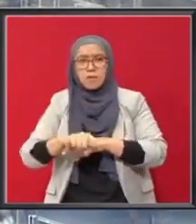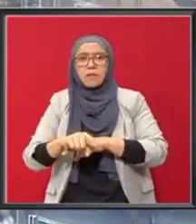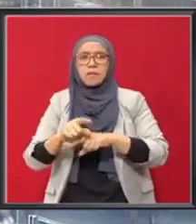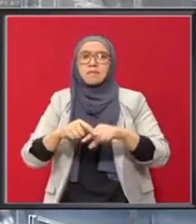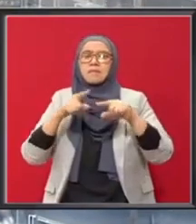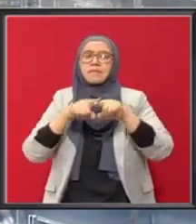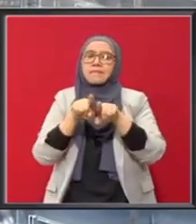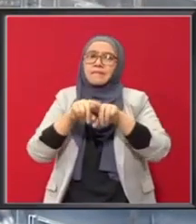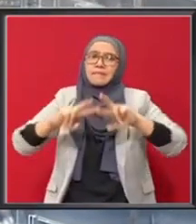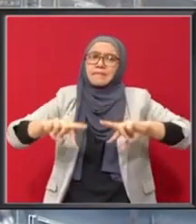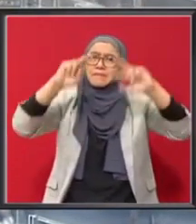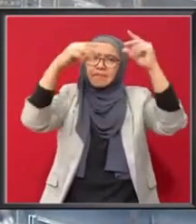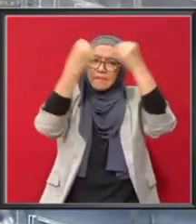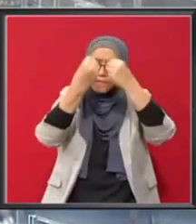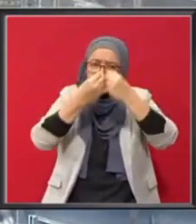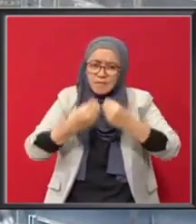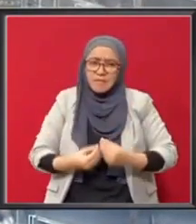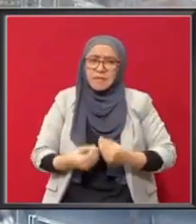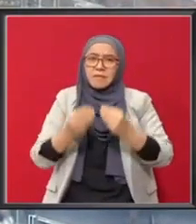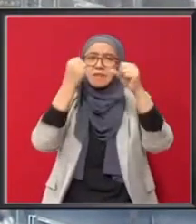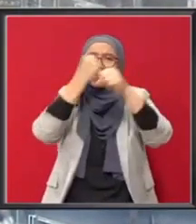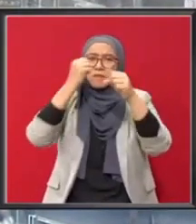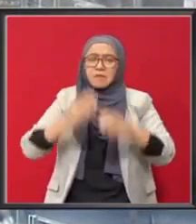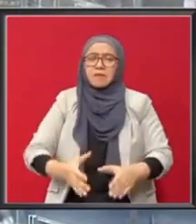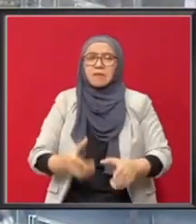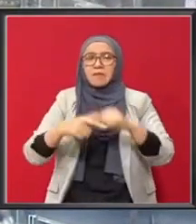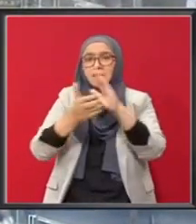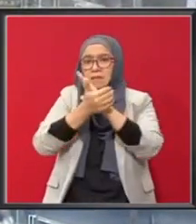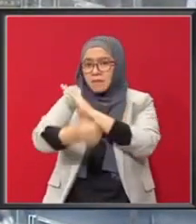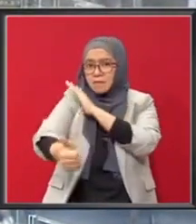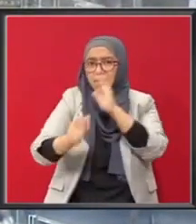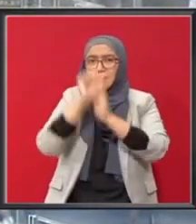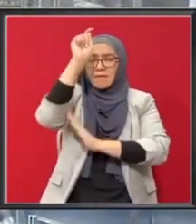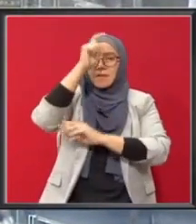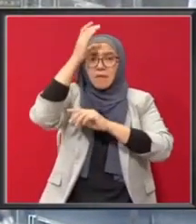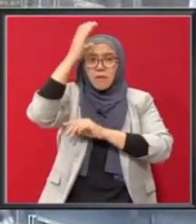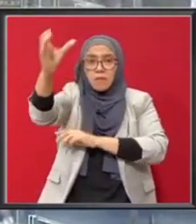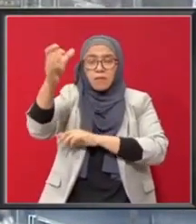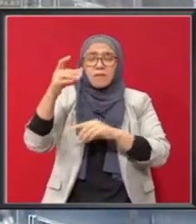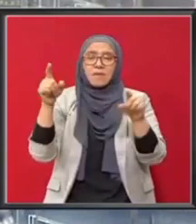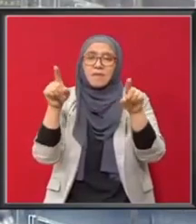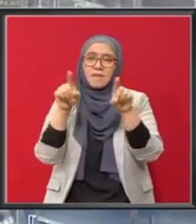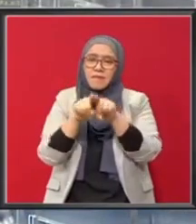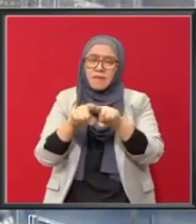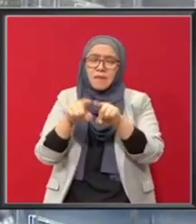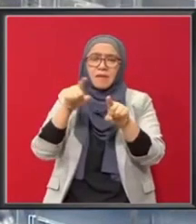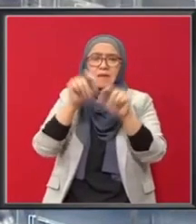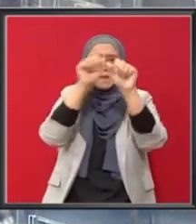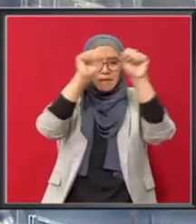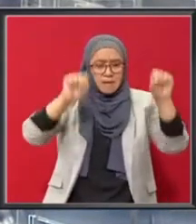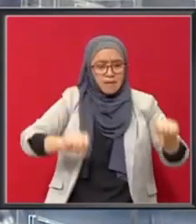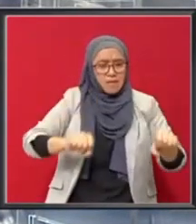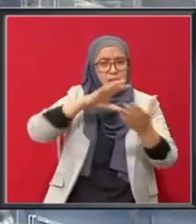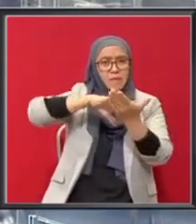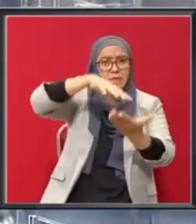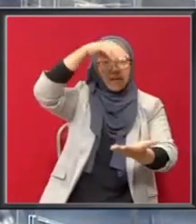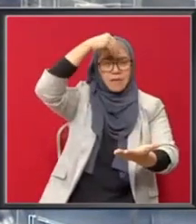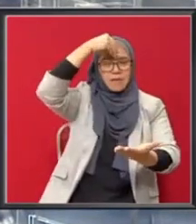pekerjaan berkeliaran tinggi konsep syain adalah sistem pembelajaran dimana